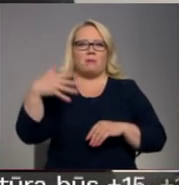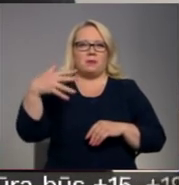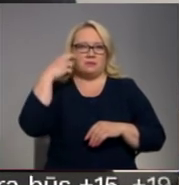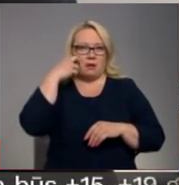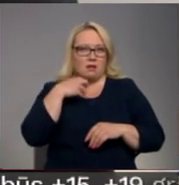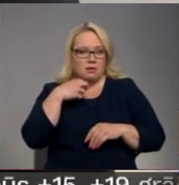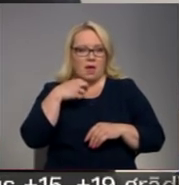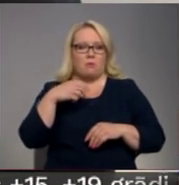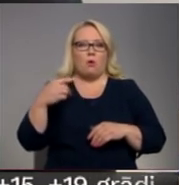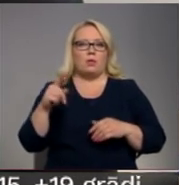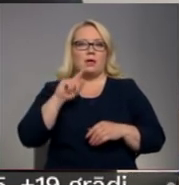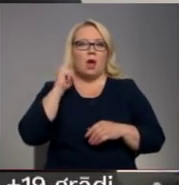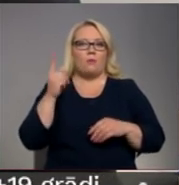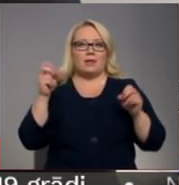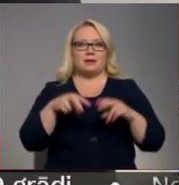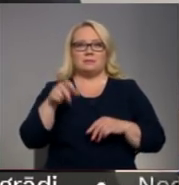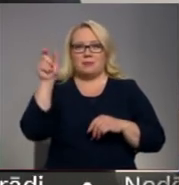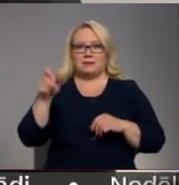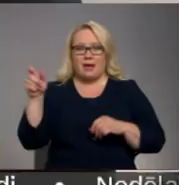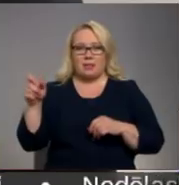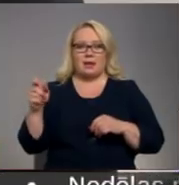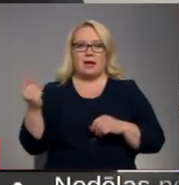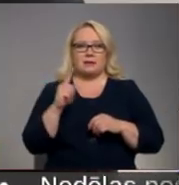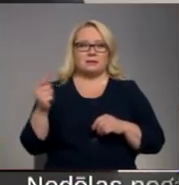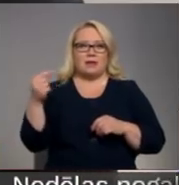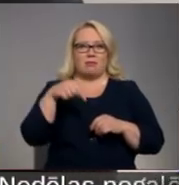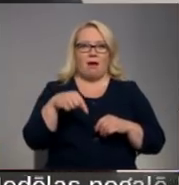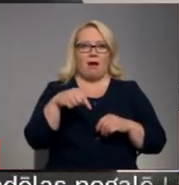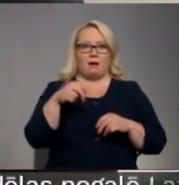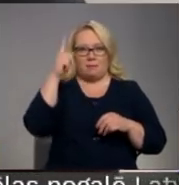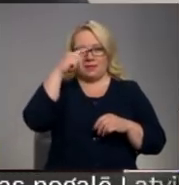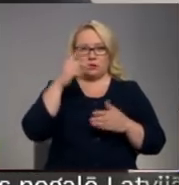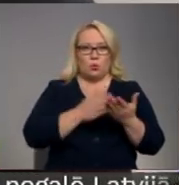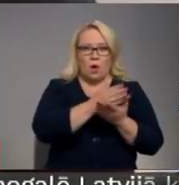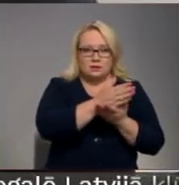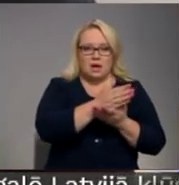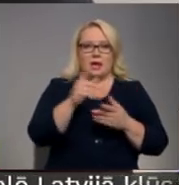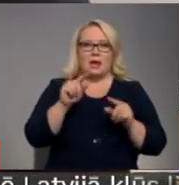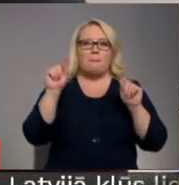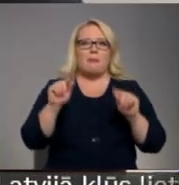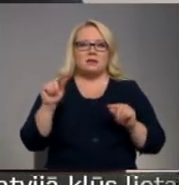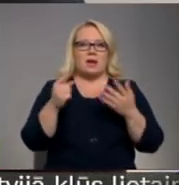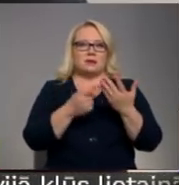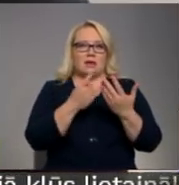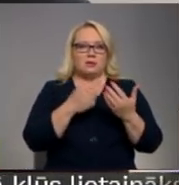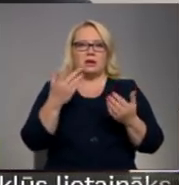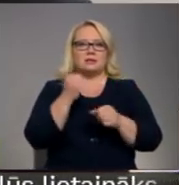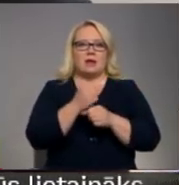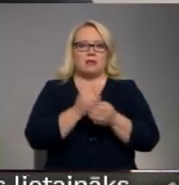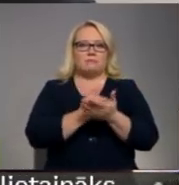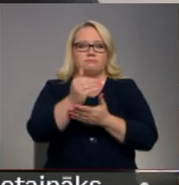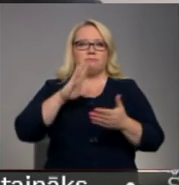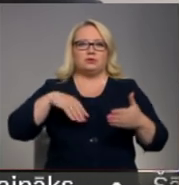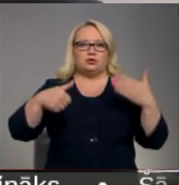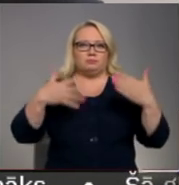jauno speciālistu skaits, kas ienāk nozarē, ir mazāks nekā to ārstu skaits, kas turpina strādāt pēc 65 gadu vecuma